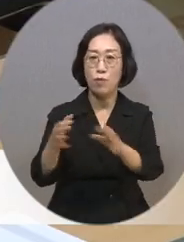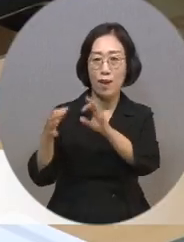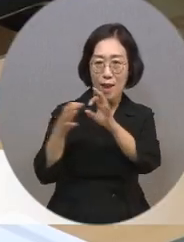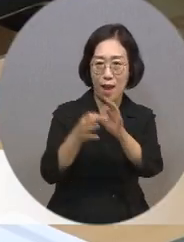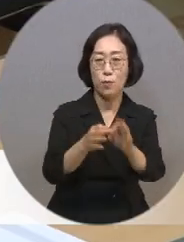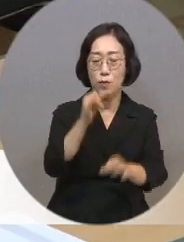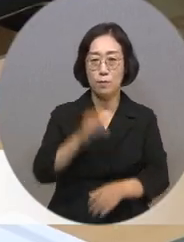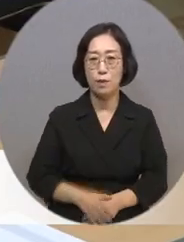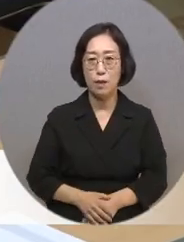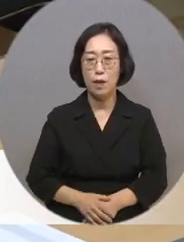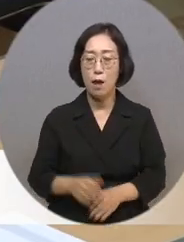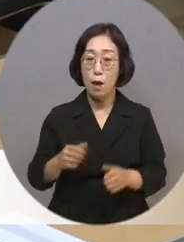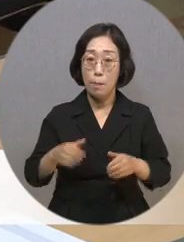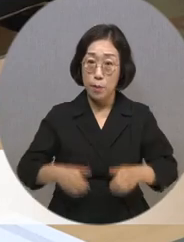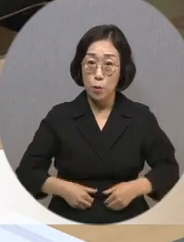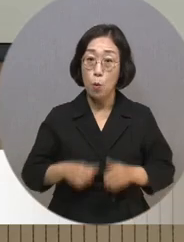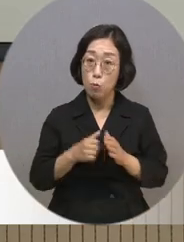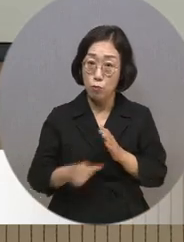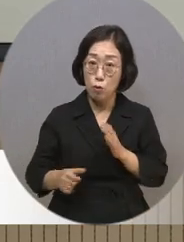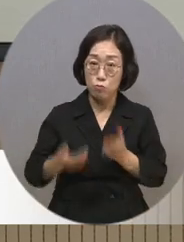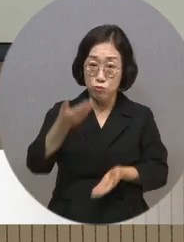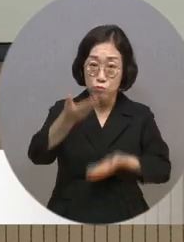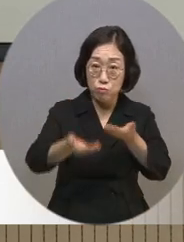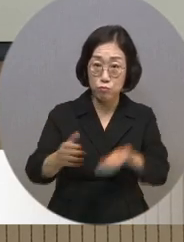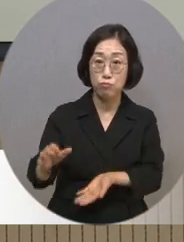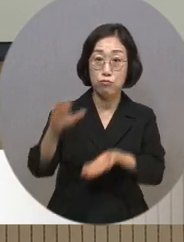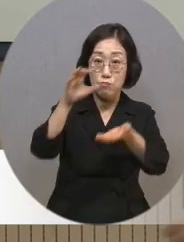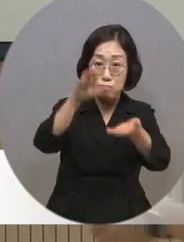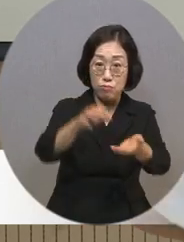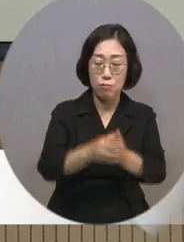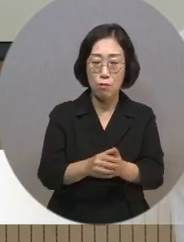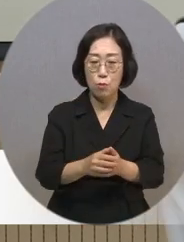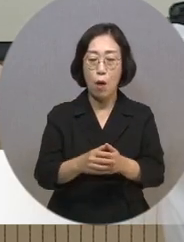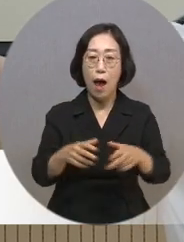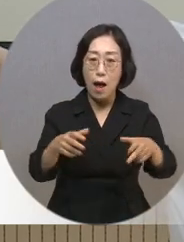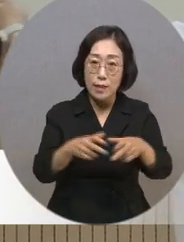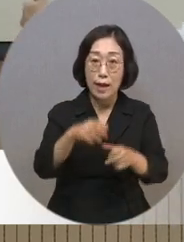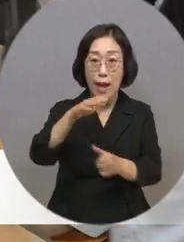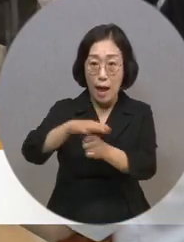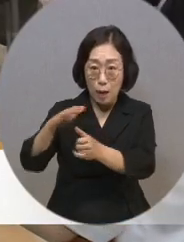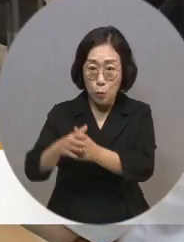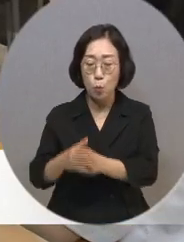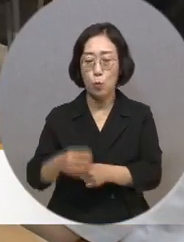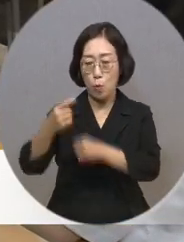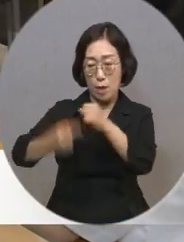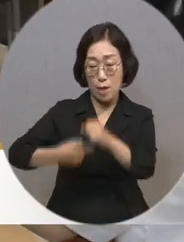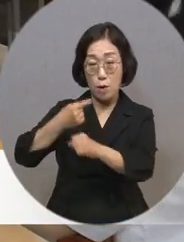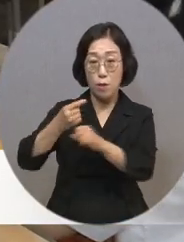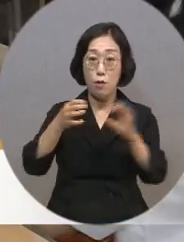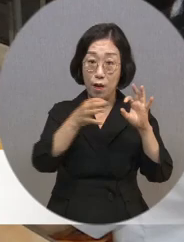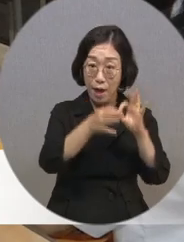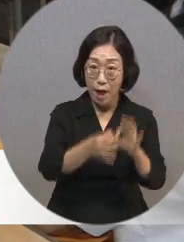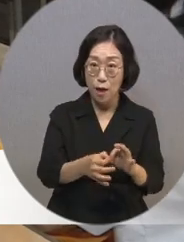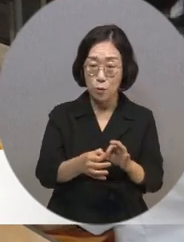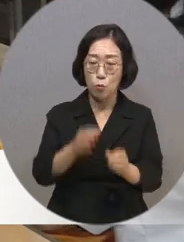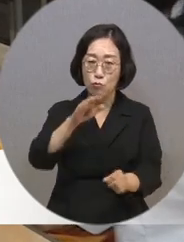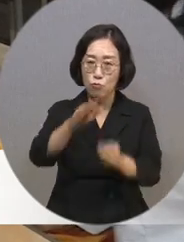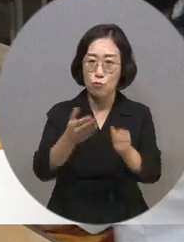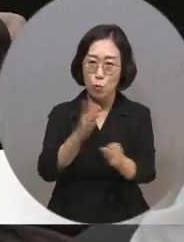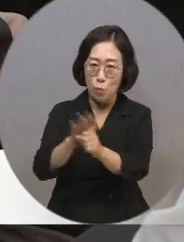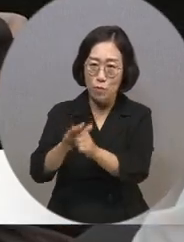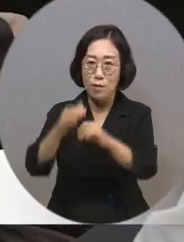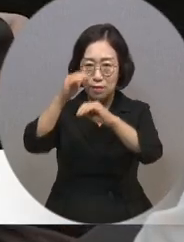보조기구 전달식에는 장애아동과 관계자들이 참석해 매년 이어가고 있는 지원 사업의 의미를 더했습니다